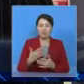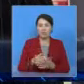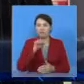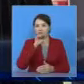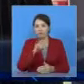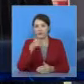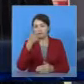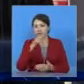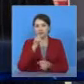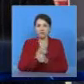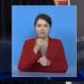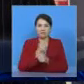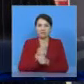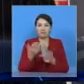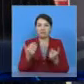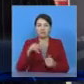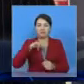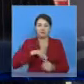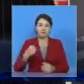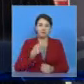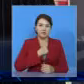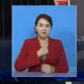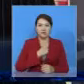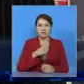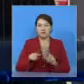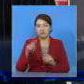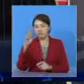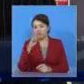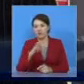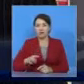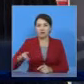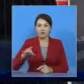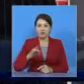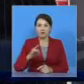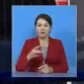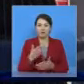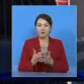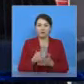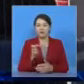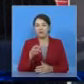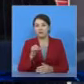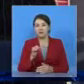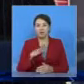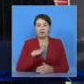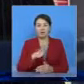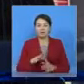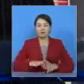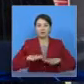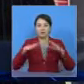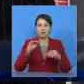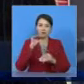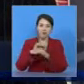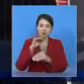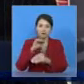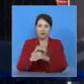профессионал своего дела. Действительно, душой переживает за свой родной Байгаинский район и регион в целом. Кельдыбай Испагамбетов внес огромный вклад в развитие